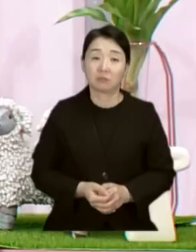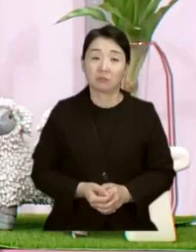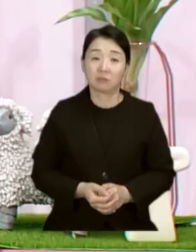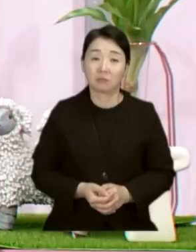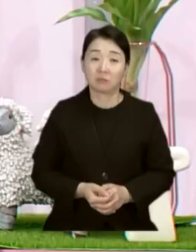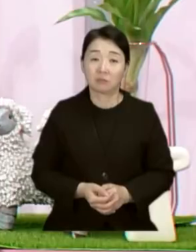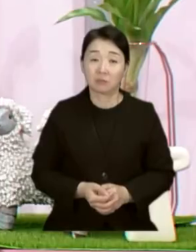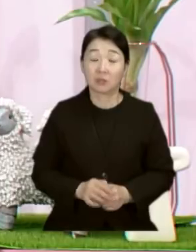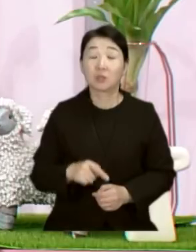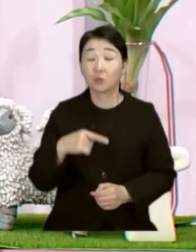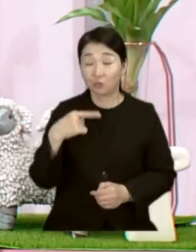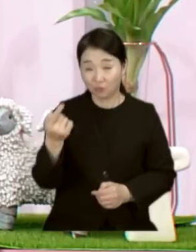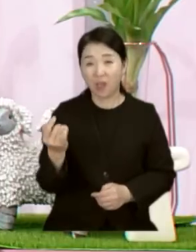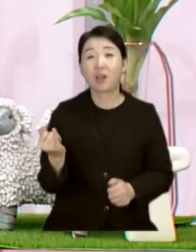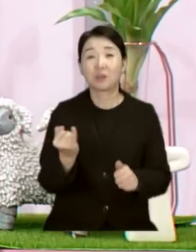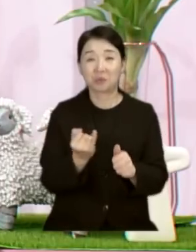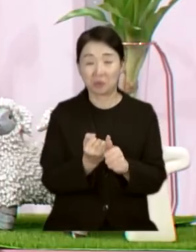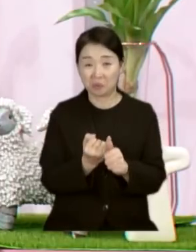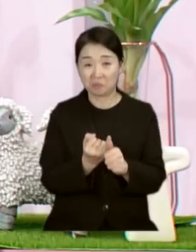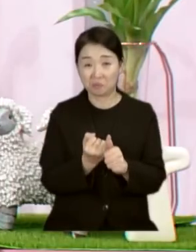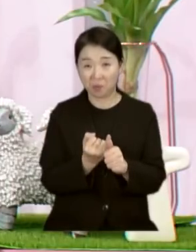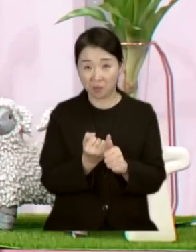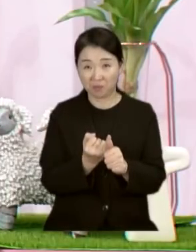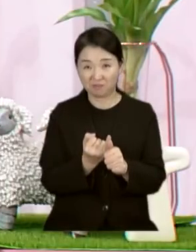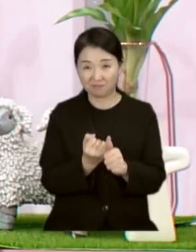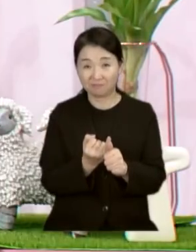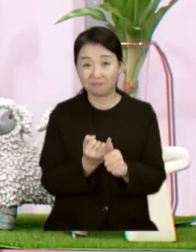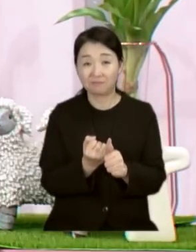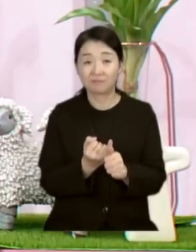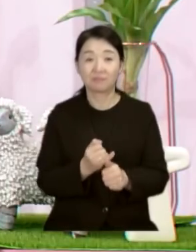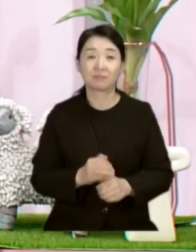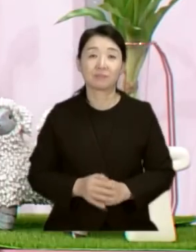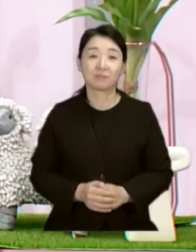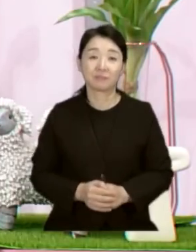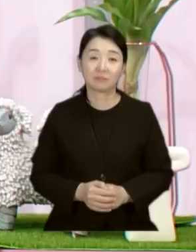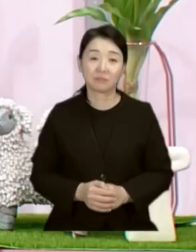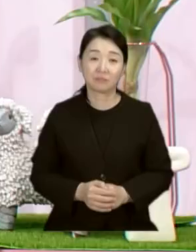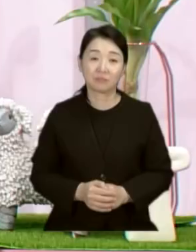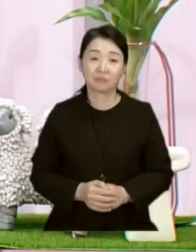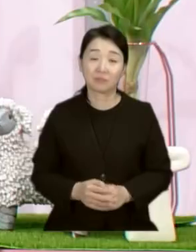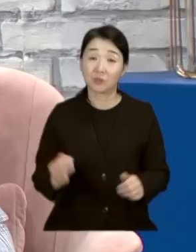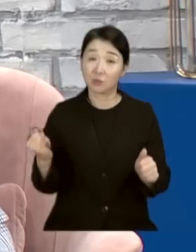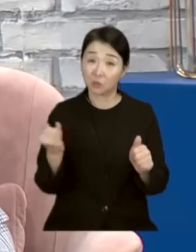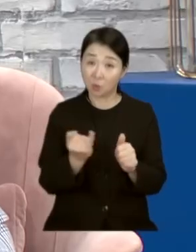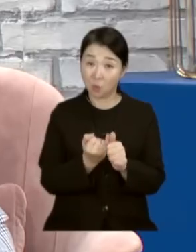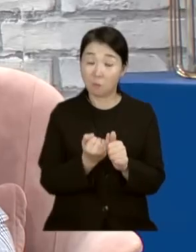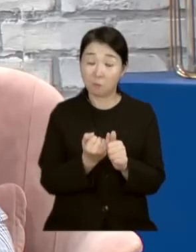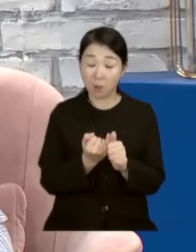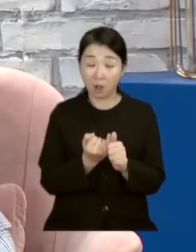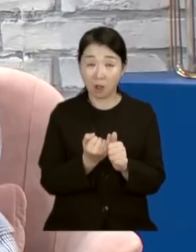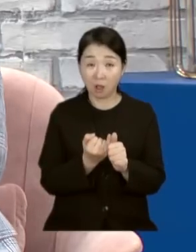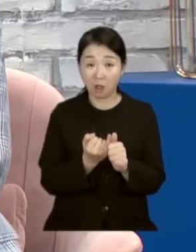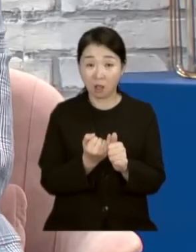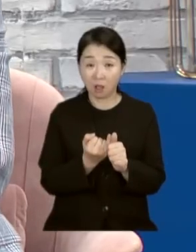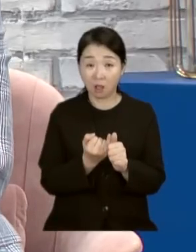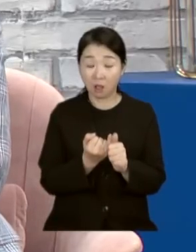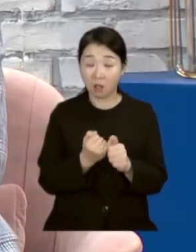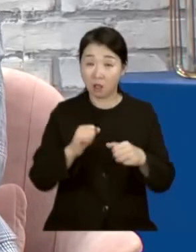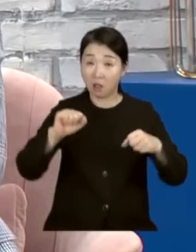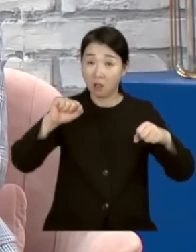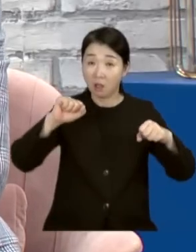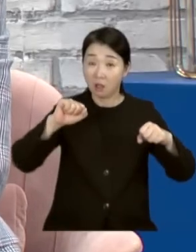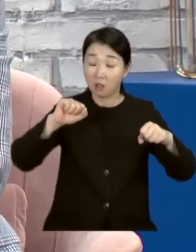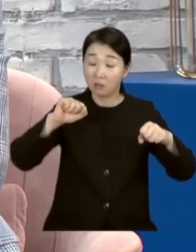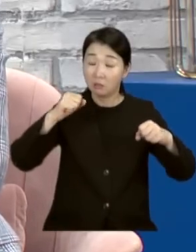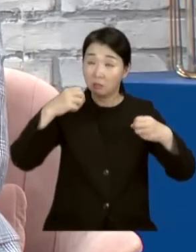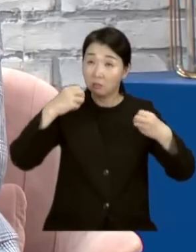이제 바로 결혼. 네. 아이들 아빠 만나서 결혼. 네. 그러면 결혼하면 연예 활동도 할 수도 있잖아요. 근데